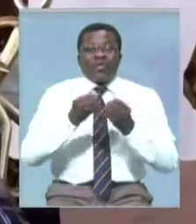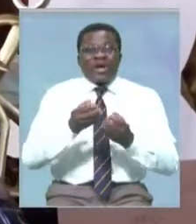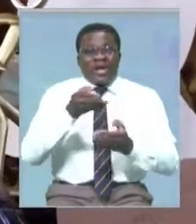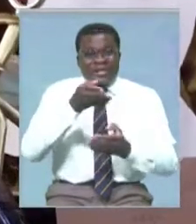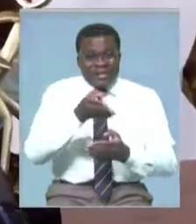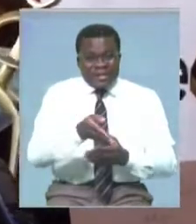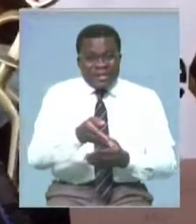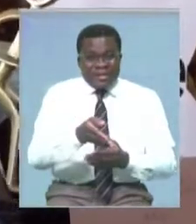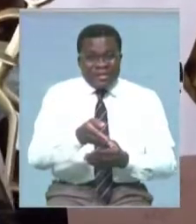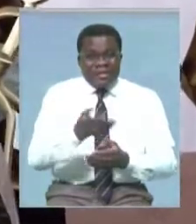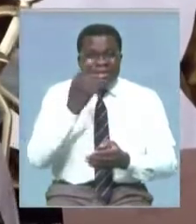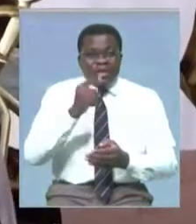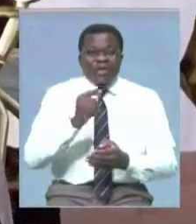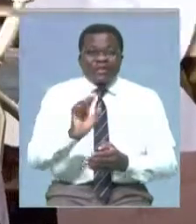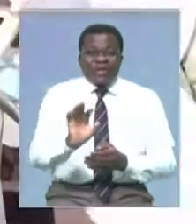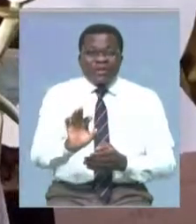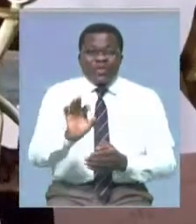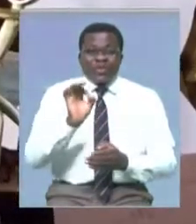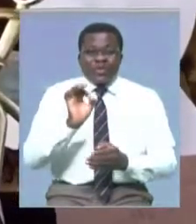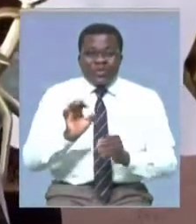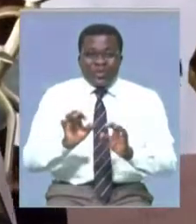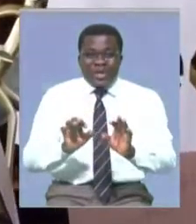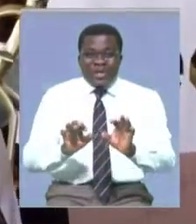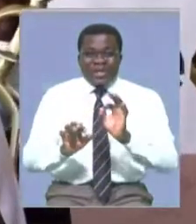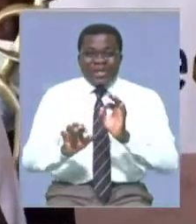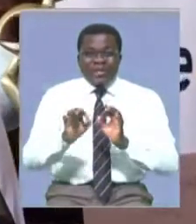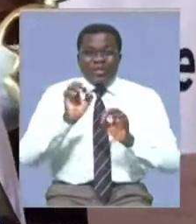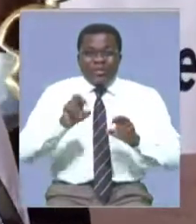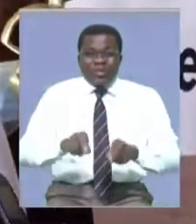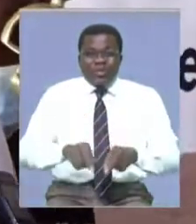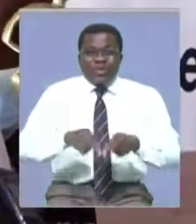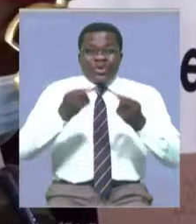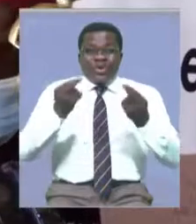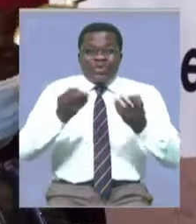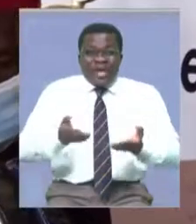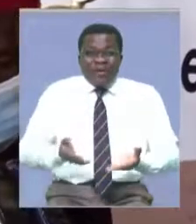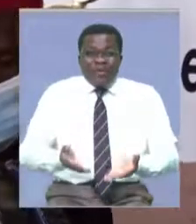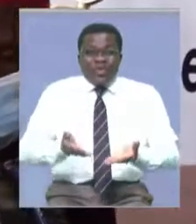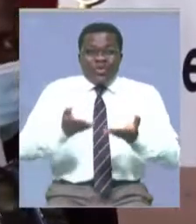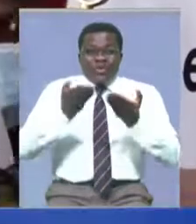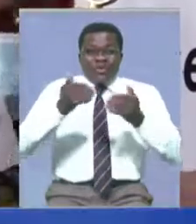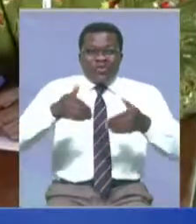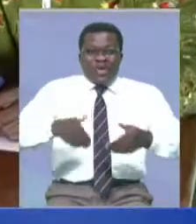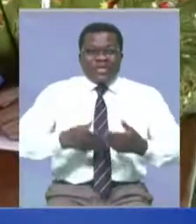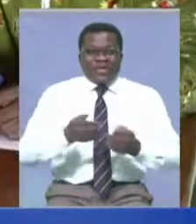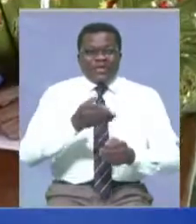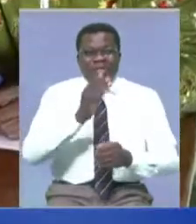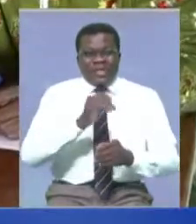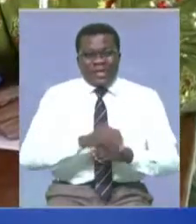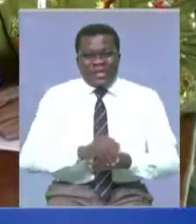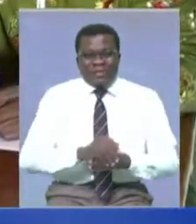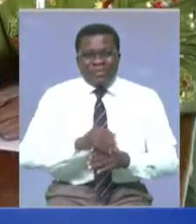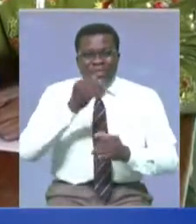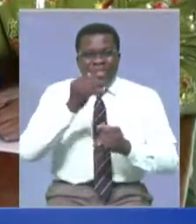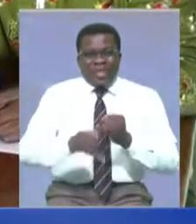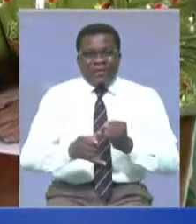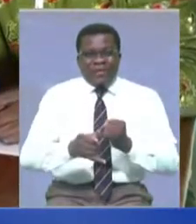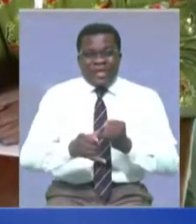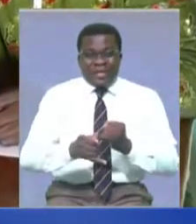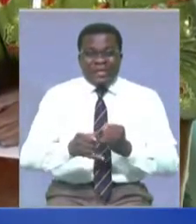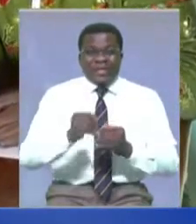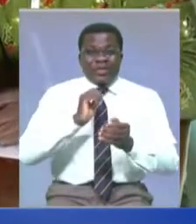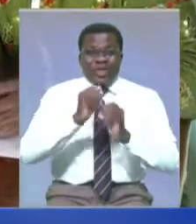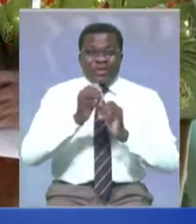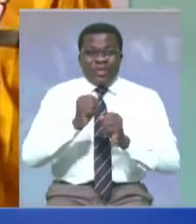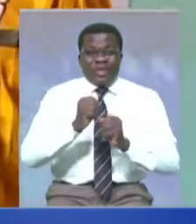manifestation pour dénicher, pour révéler, pour promouvoir ces jeunes talents. La finale de la même